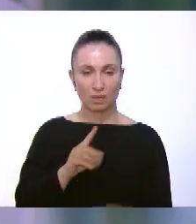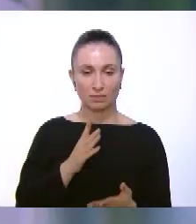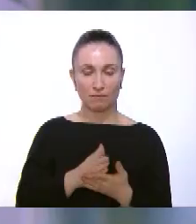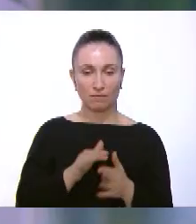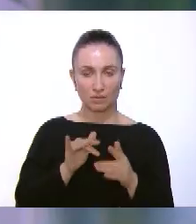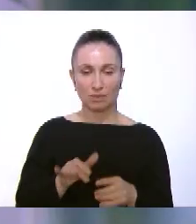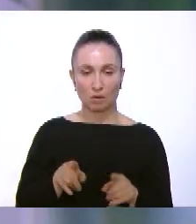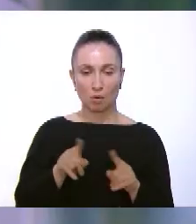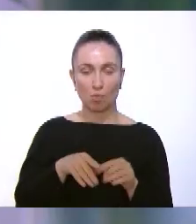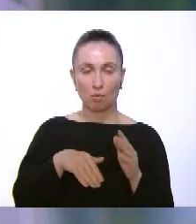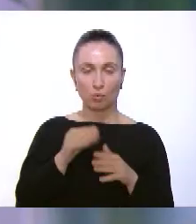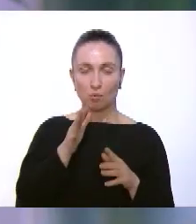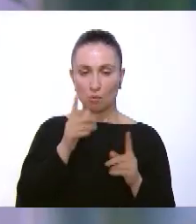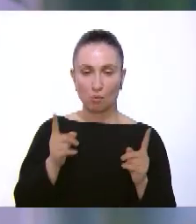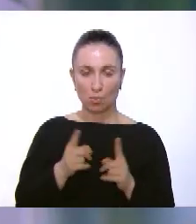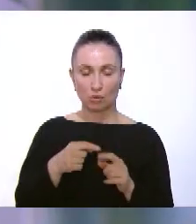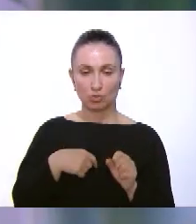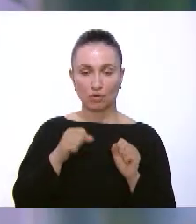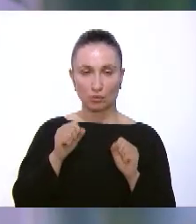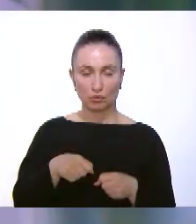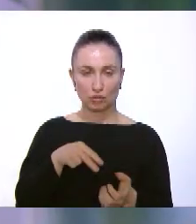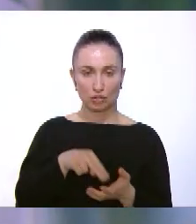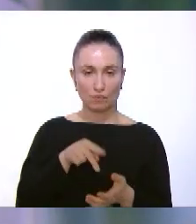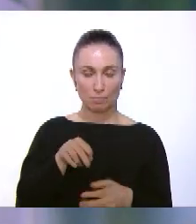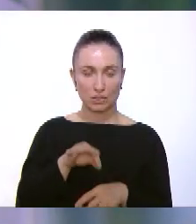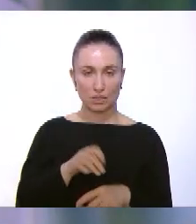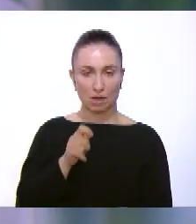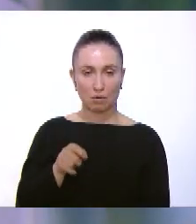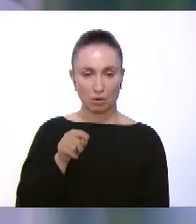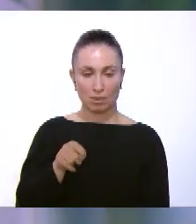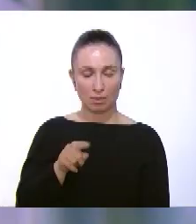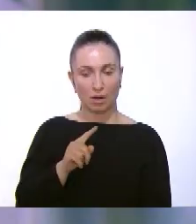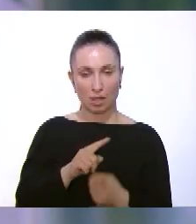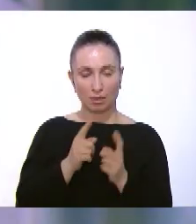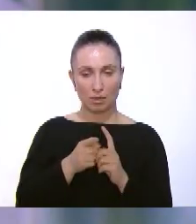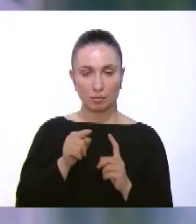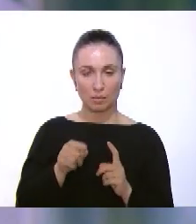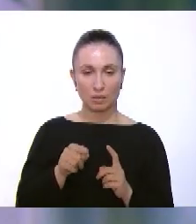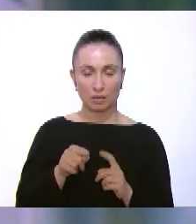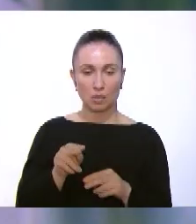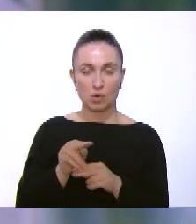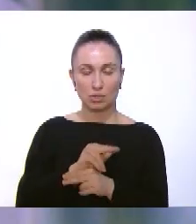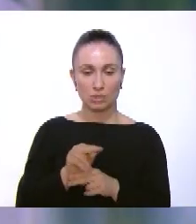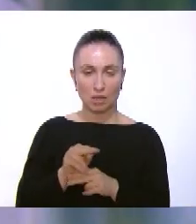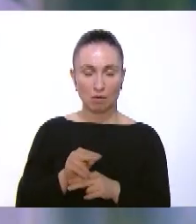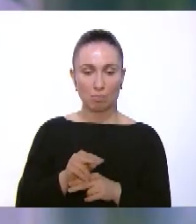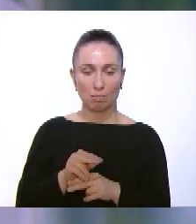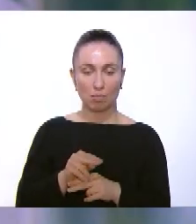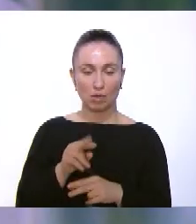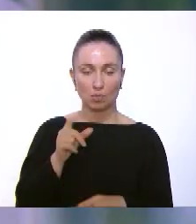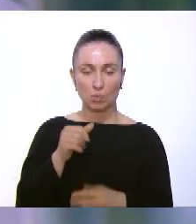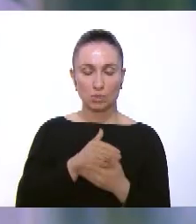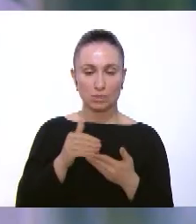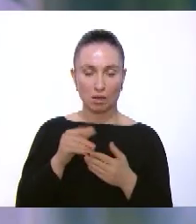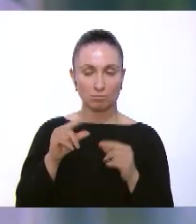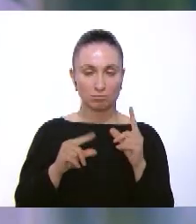საქმე, უფრო მოკლე დროში შეგვიძლია შევაფასოთ დიაგნოზი, არამედ სამკურნალო დოზის განსაზღვრის